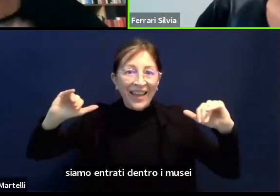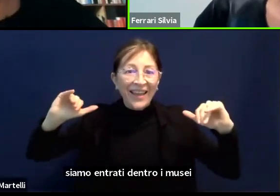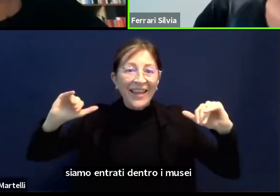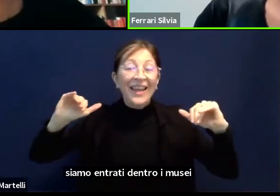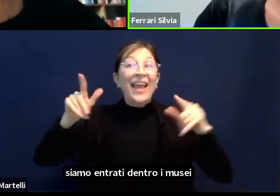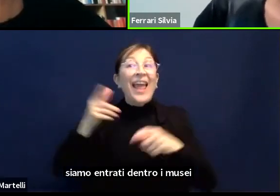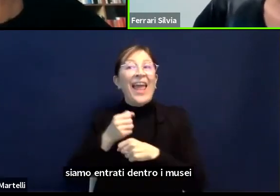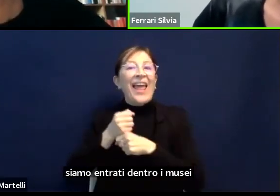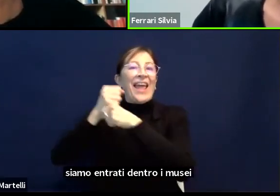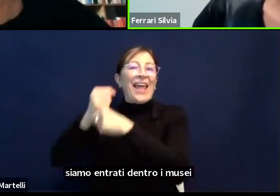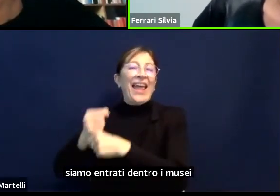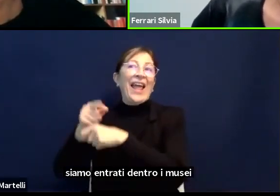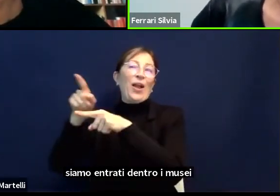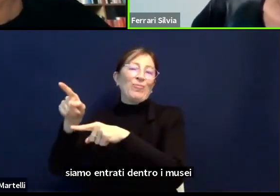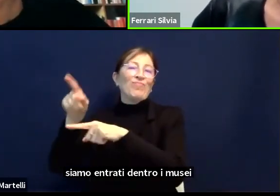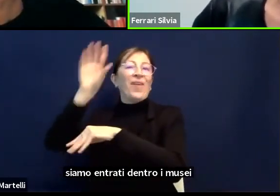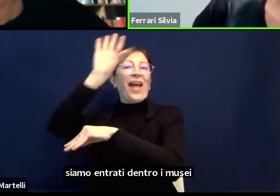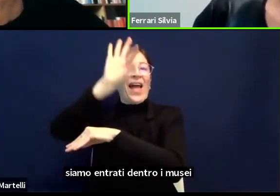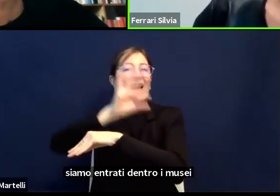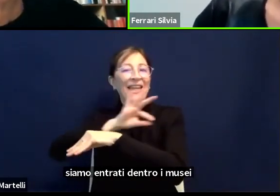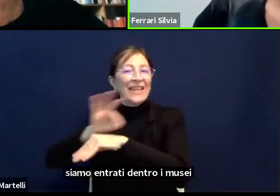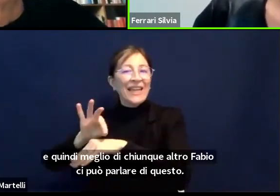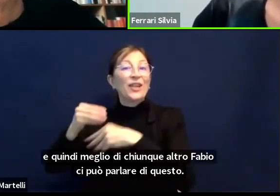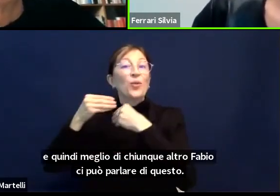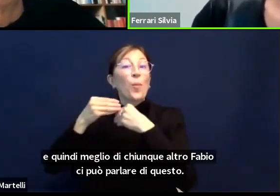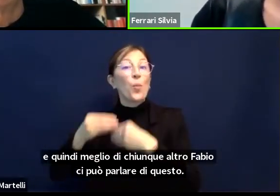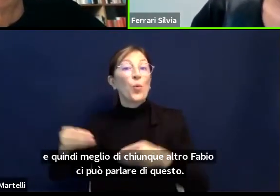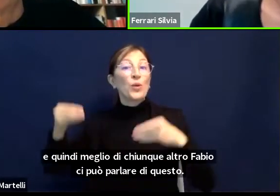parlare di questo, architetto museologo.